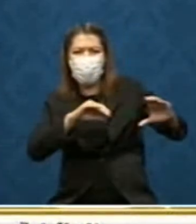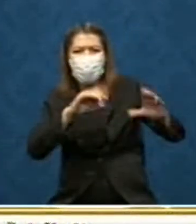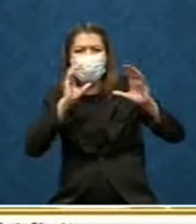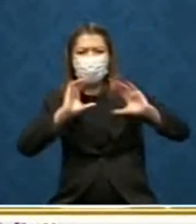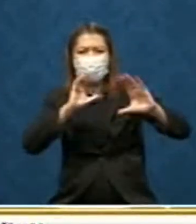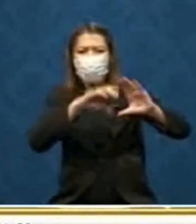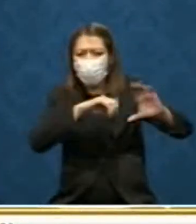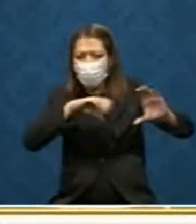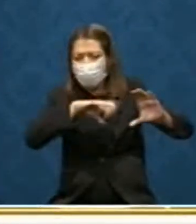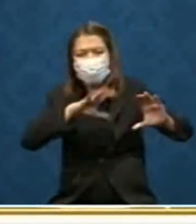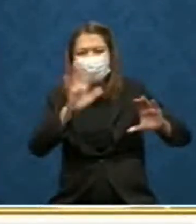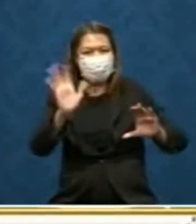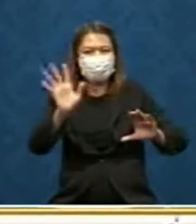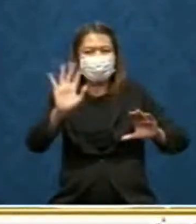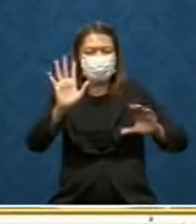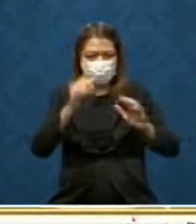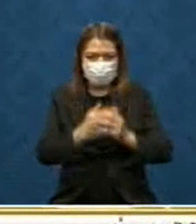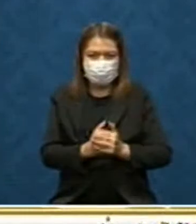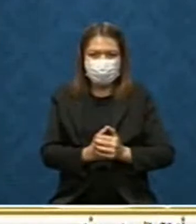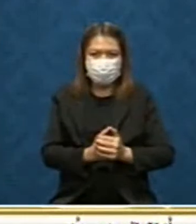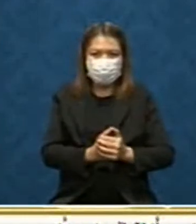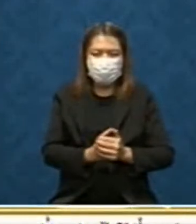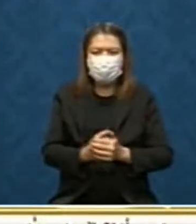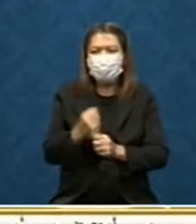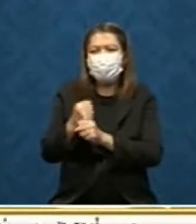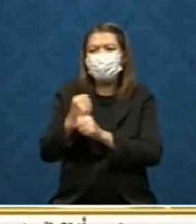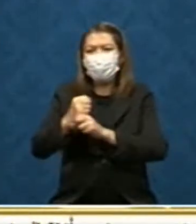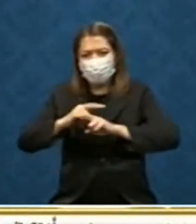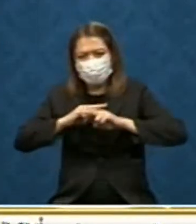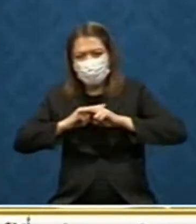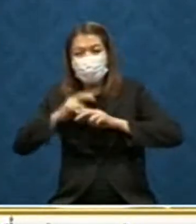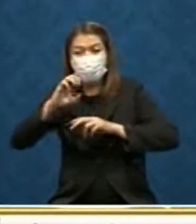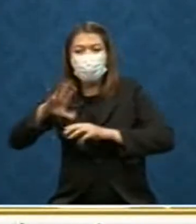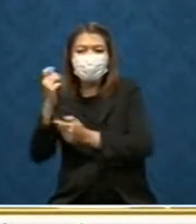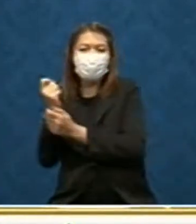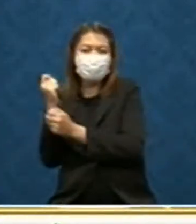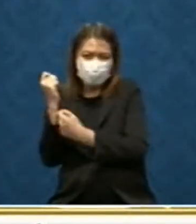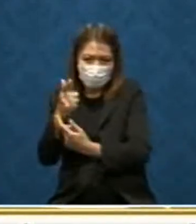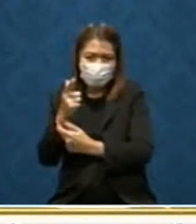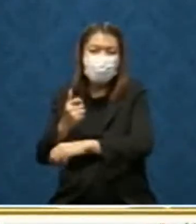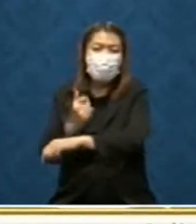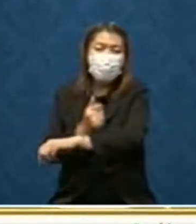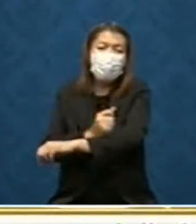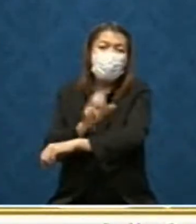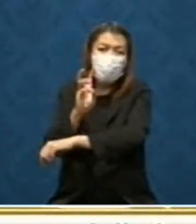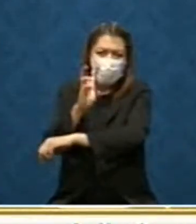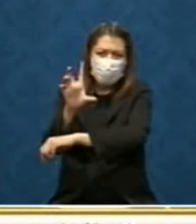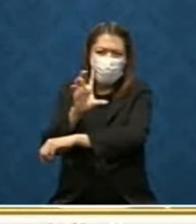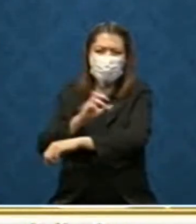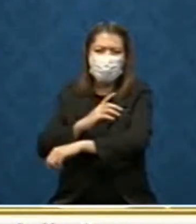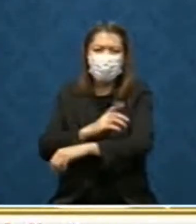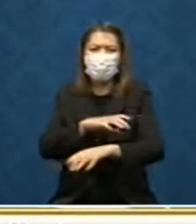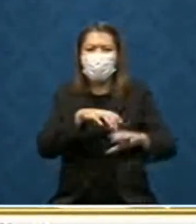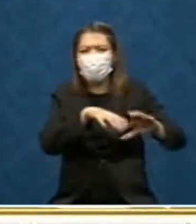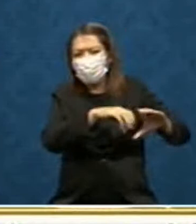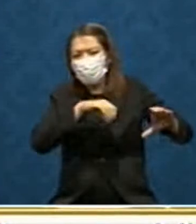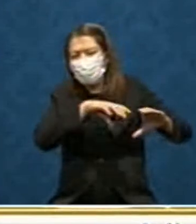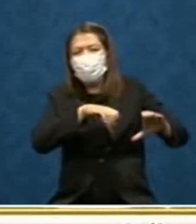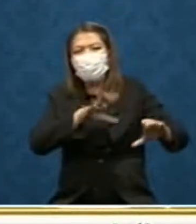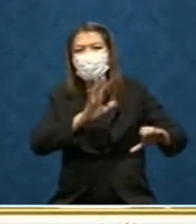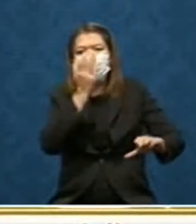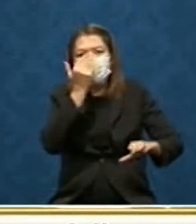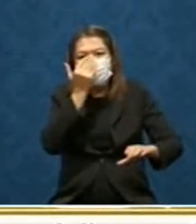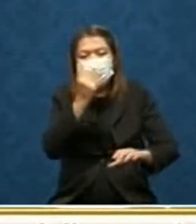บาลควัทไหนก็ทำงานทเอ็อชนกบริษัทจาย 600 บา จะไปควักเงนกบครั้งไปให้เขาทำไม